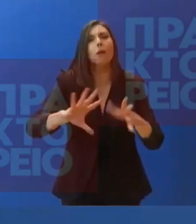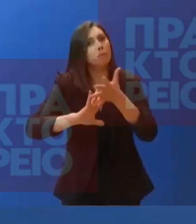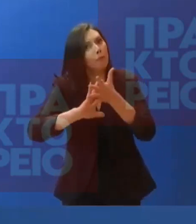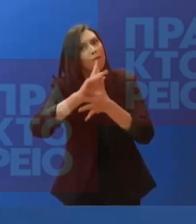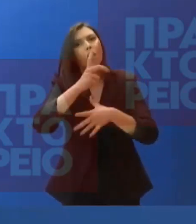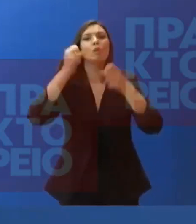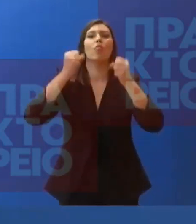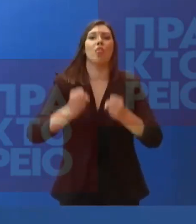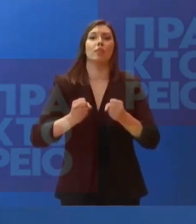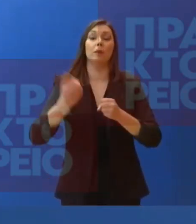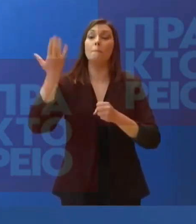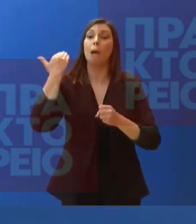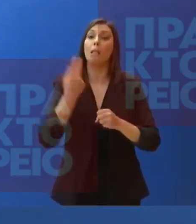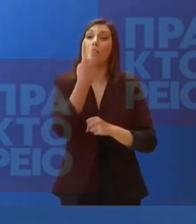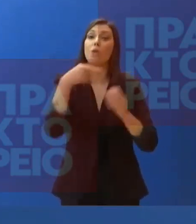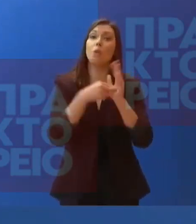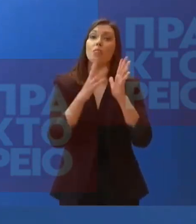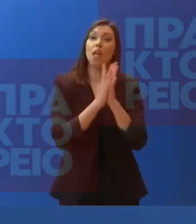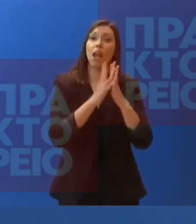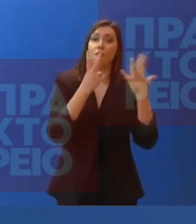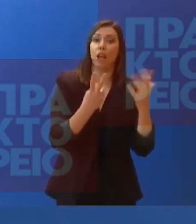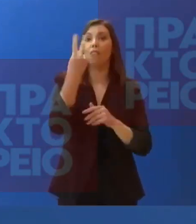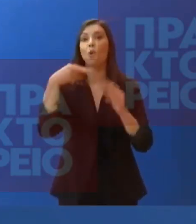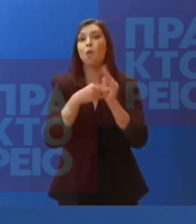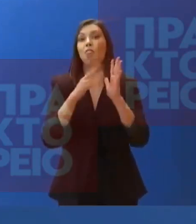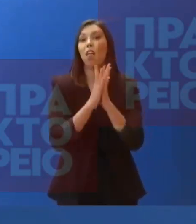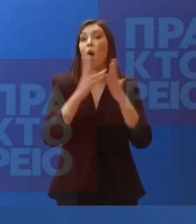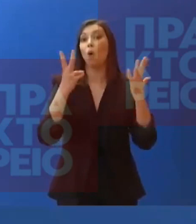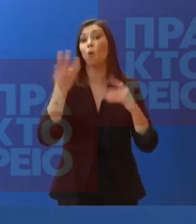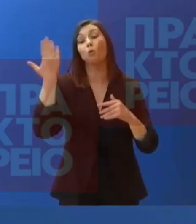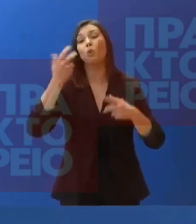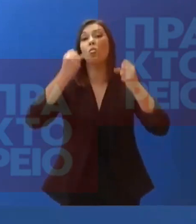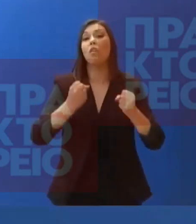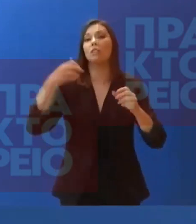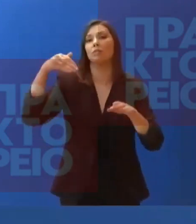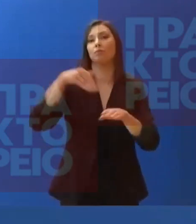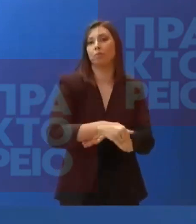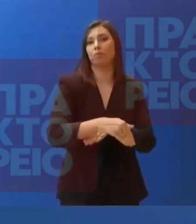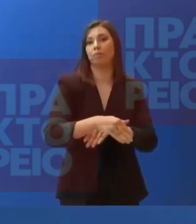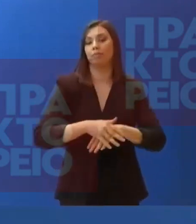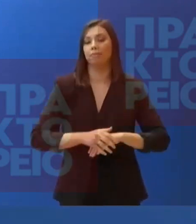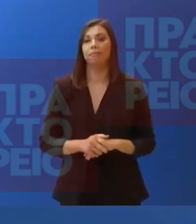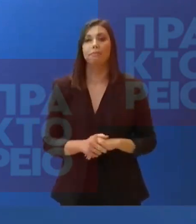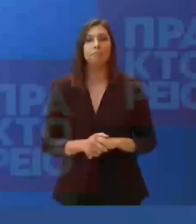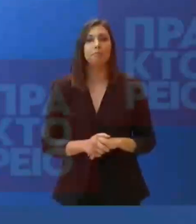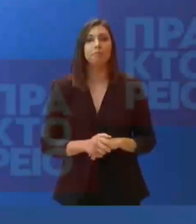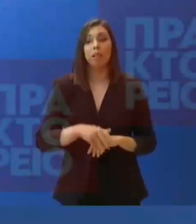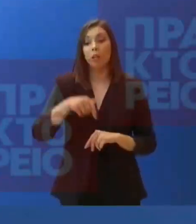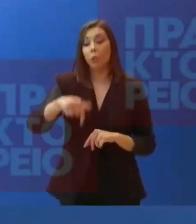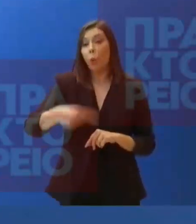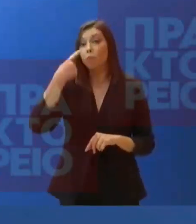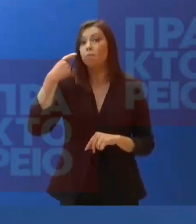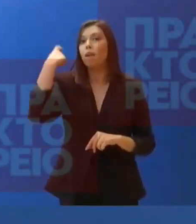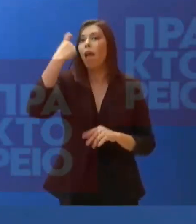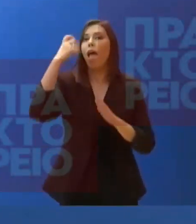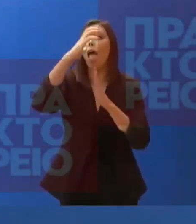είχε χάσει πόντους μεταξύ 2017 και 2018. Είναι χαρακτηριστικό το γεγονός ότι η έκθεση σημειώνει τη